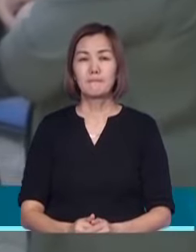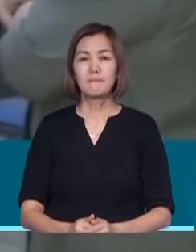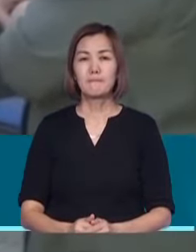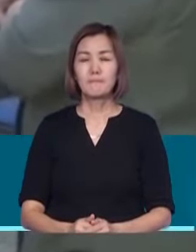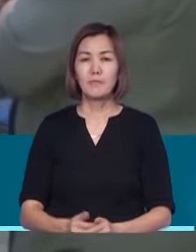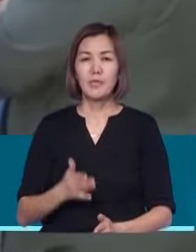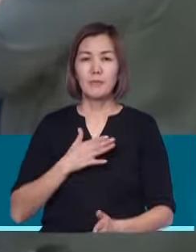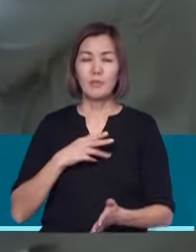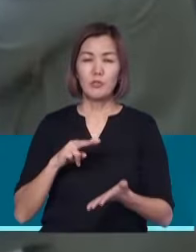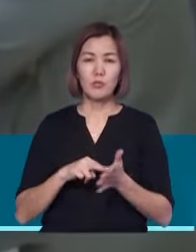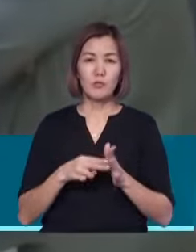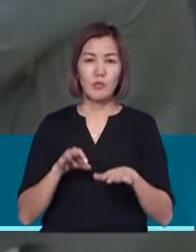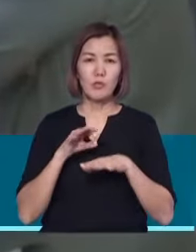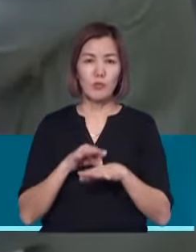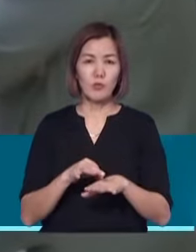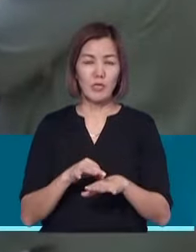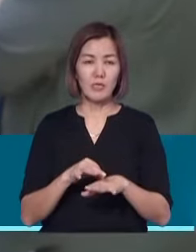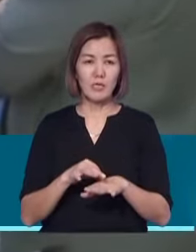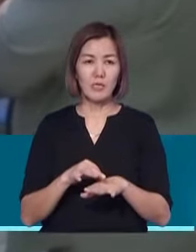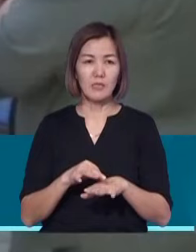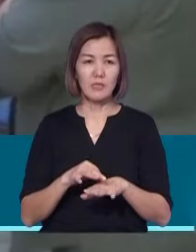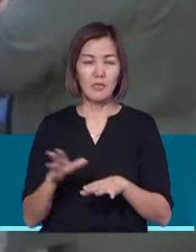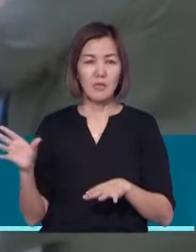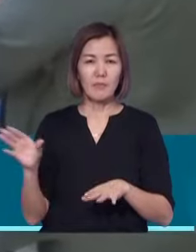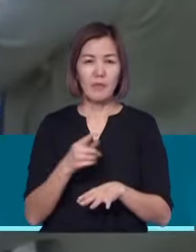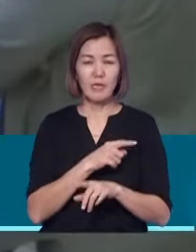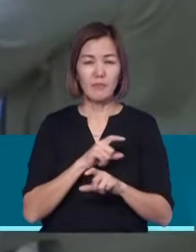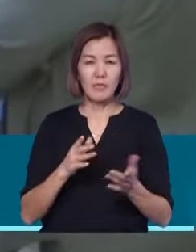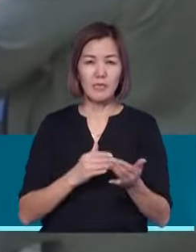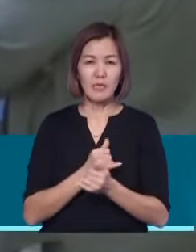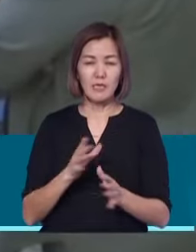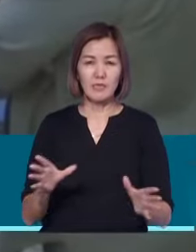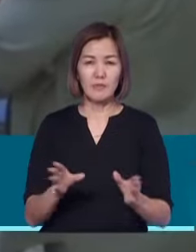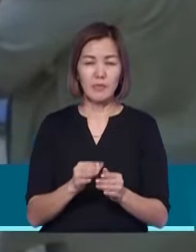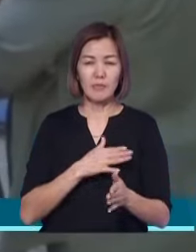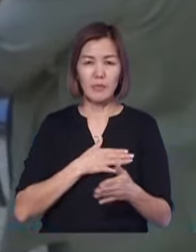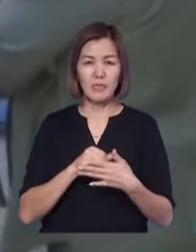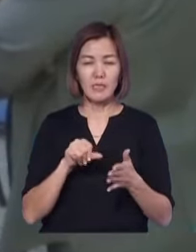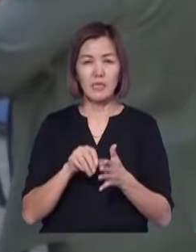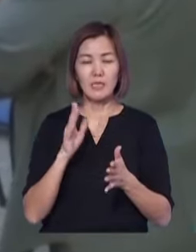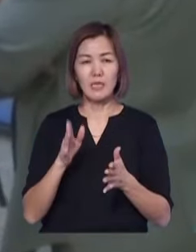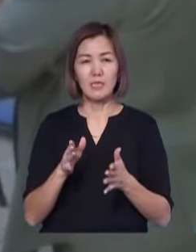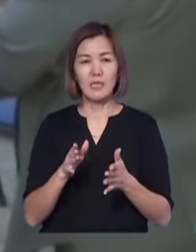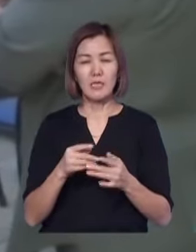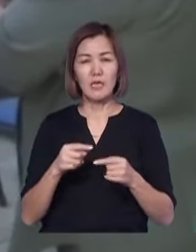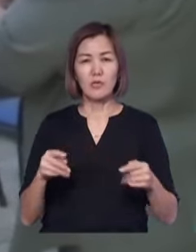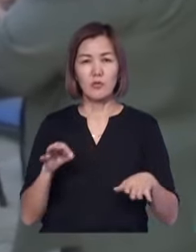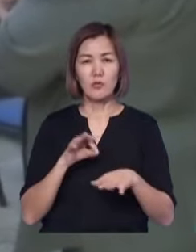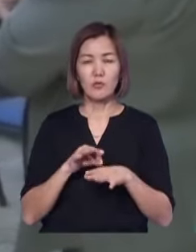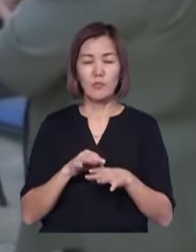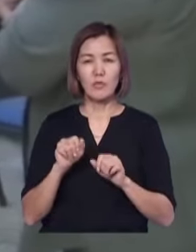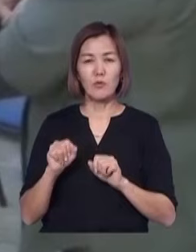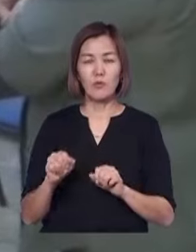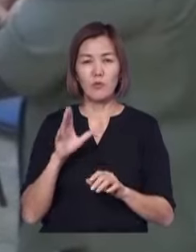Бұл жоспарлы түрде жүргізілетін науқан. Осы аптада барлық медицина қызметкерлері бірігіп белсенділік танытады. Бұл екпе түрлі жұқпалы аурулардың алдын